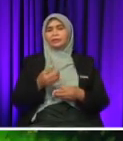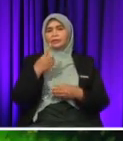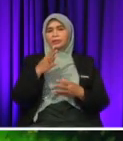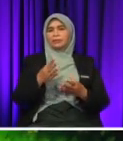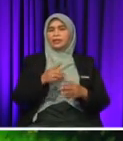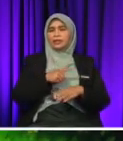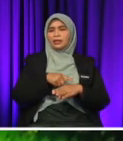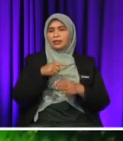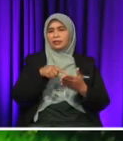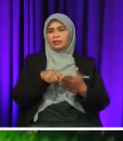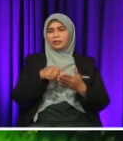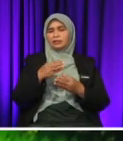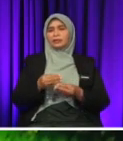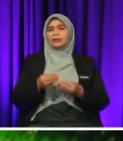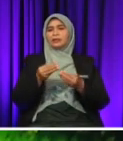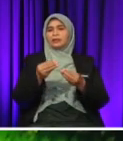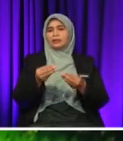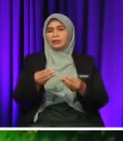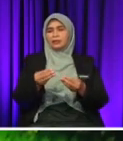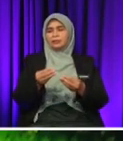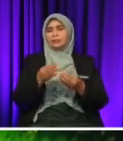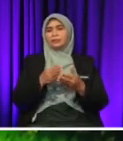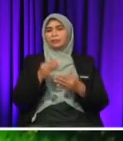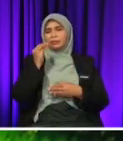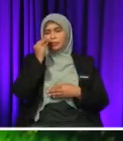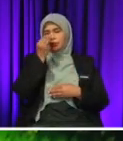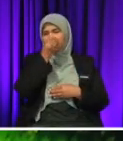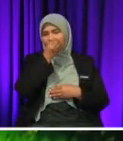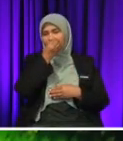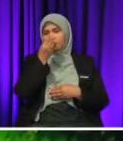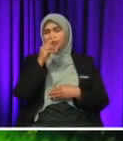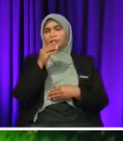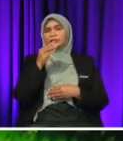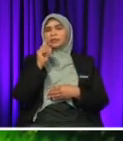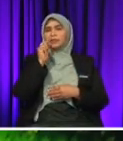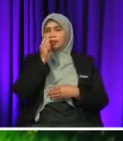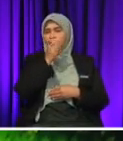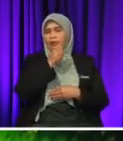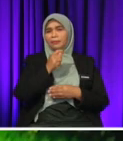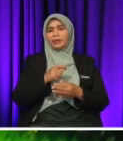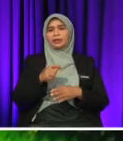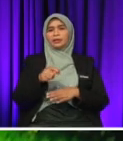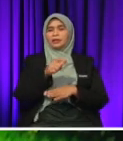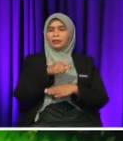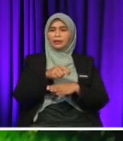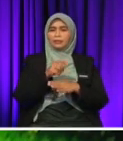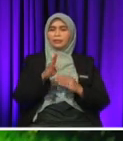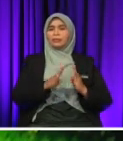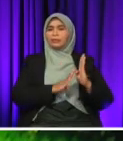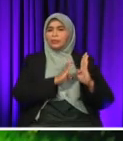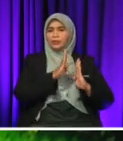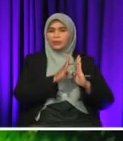miakur sisip bunga Bakti keseritaman budimu yang tak